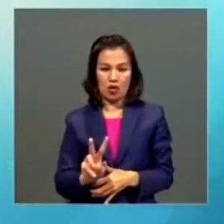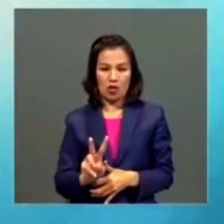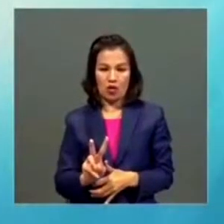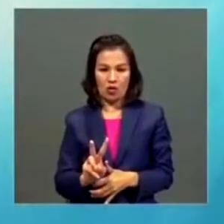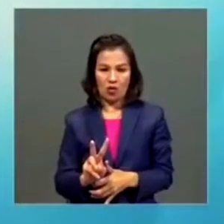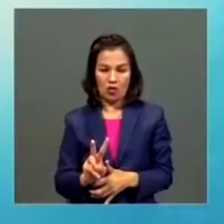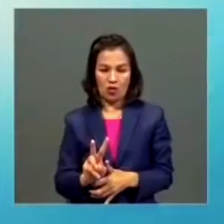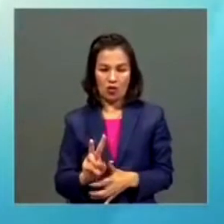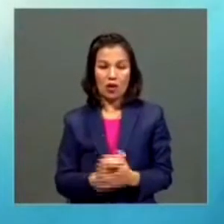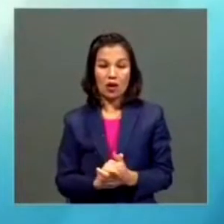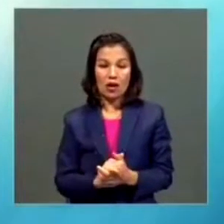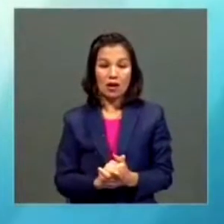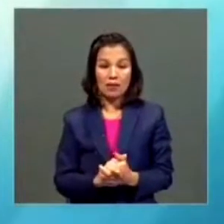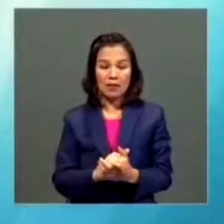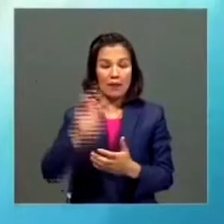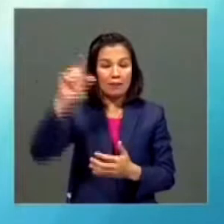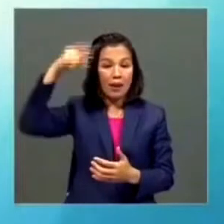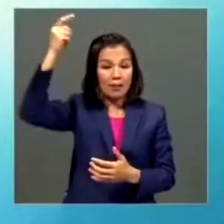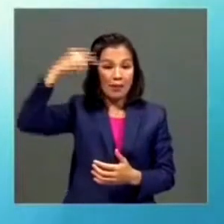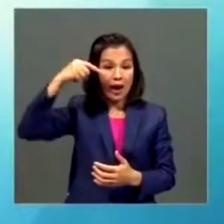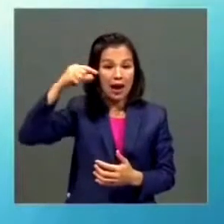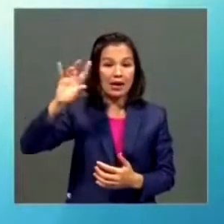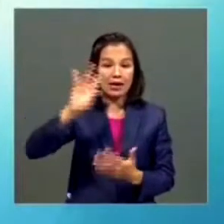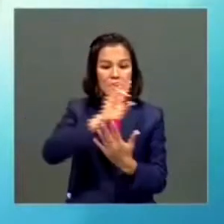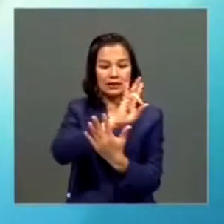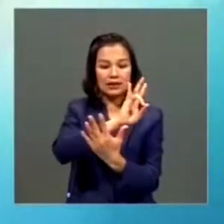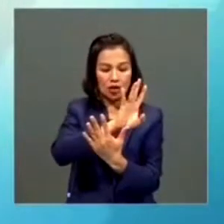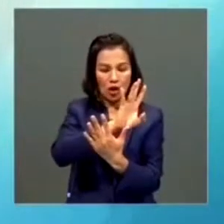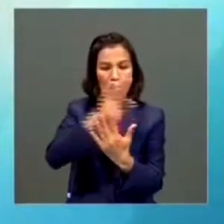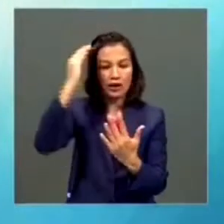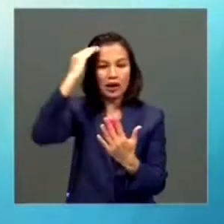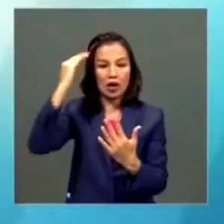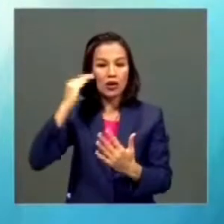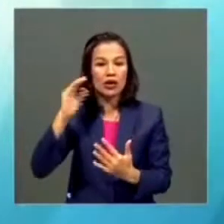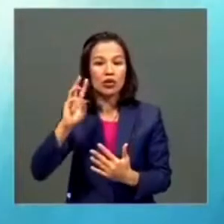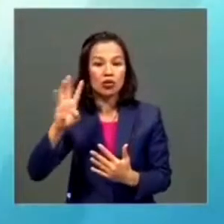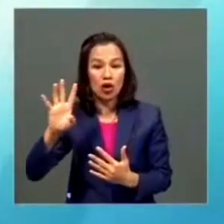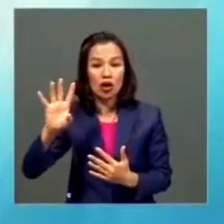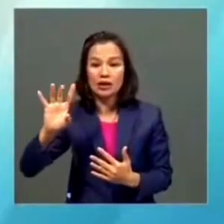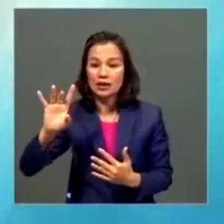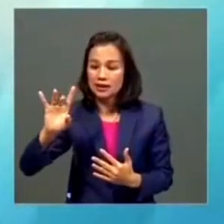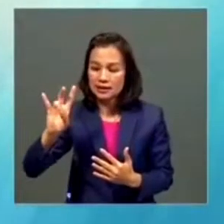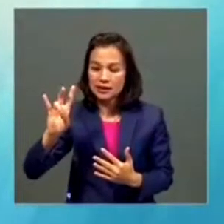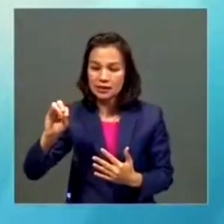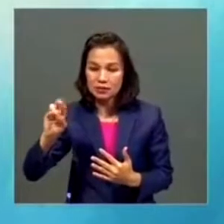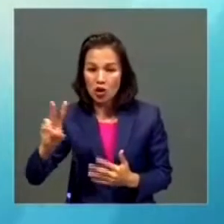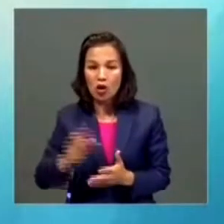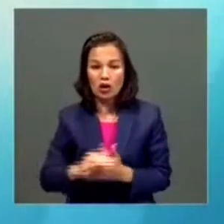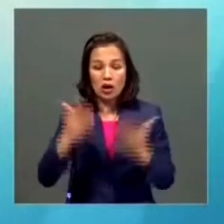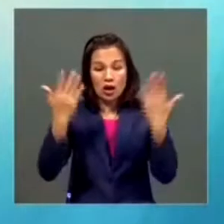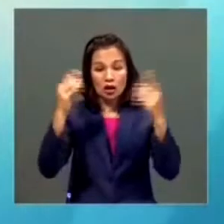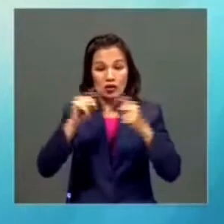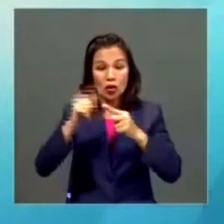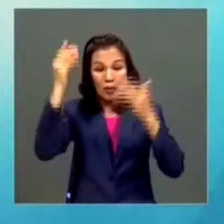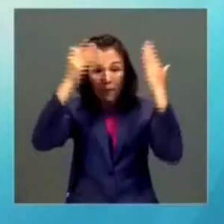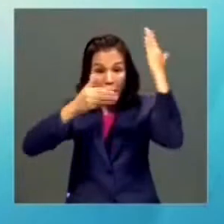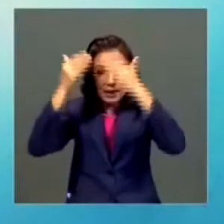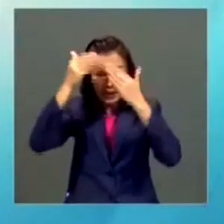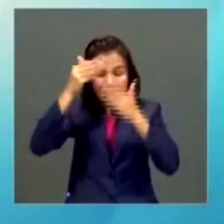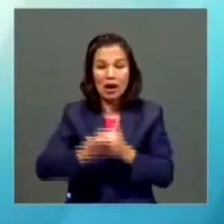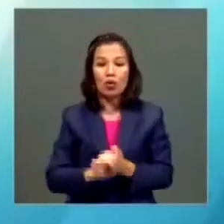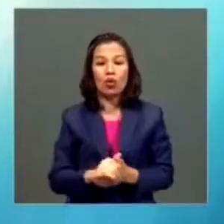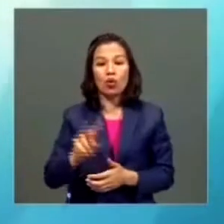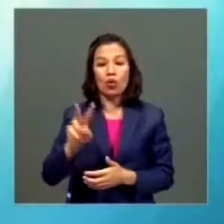ในประเทศใกล้เคียงเมียนมา700กว่าเกาหลี672มาเลเซียยังเป็น4หลัก 2,600 กว่านะ